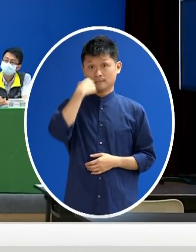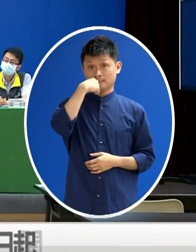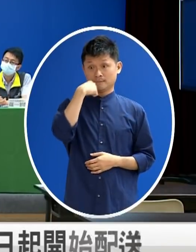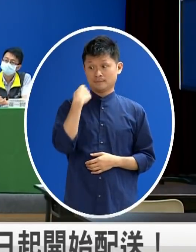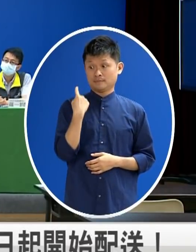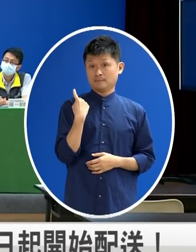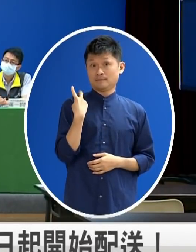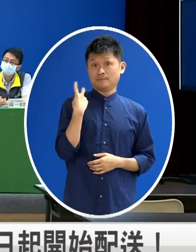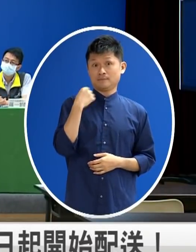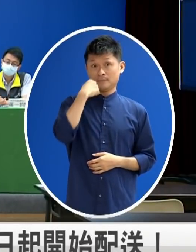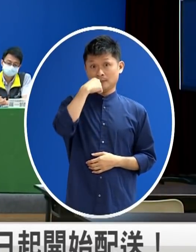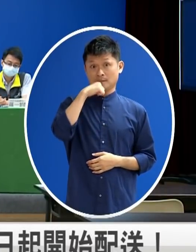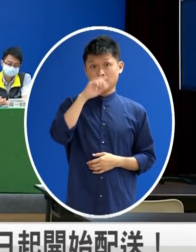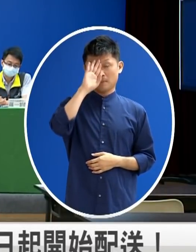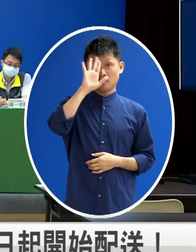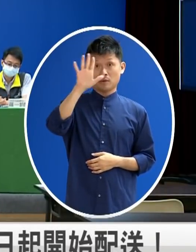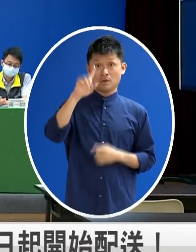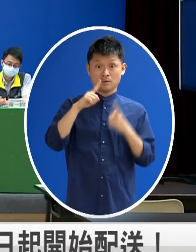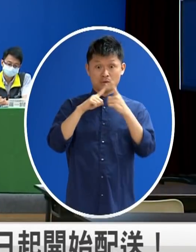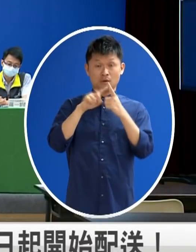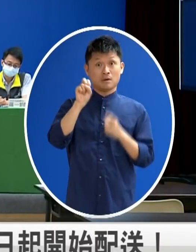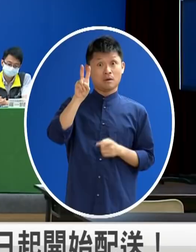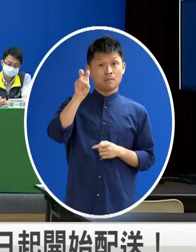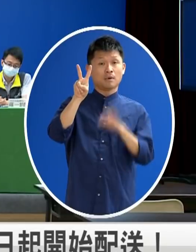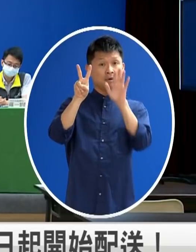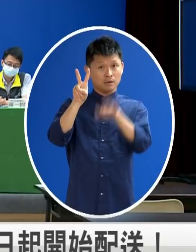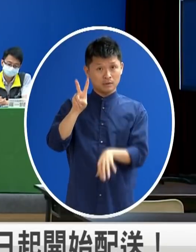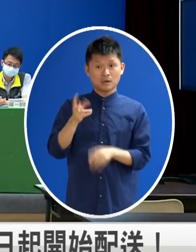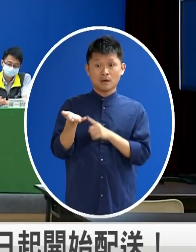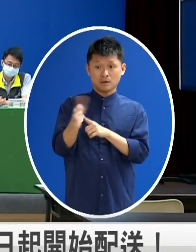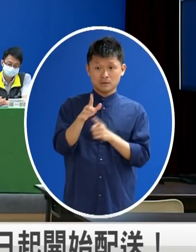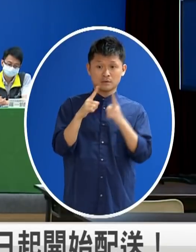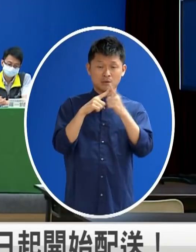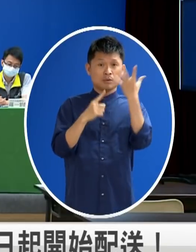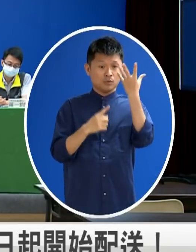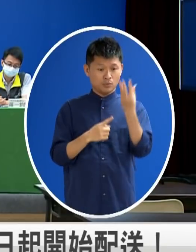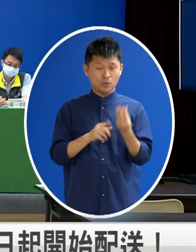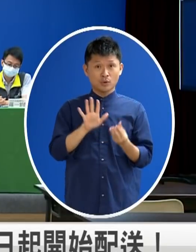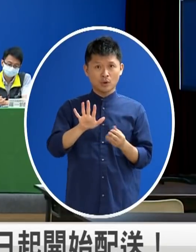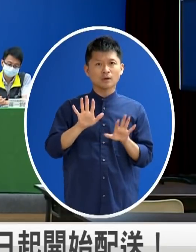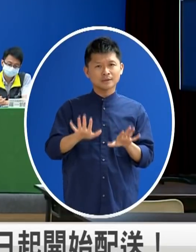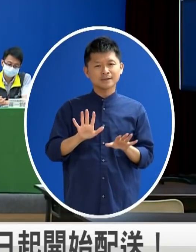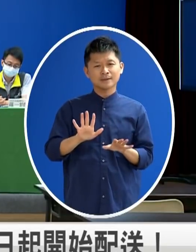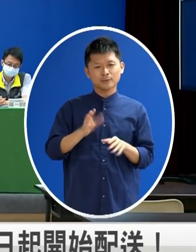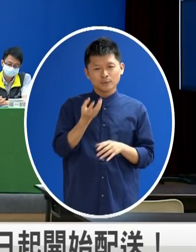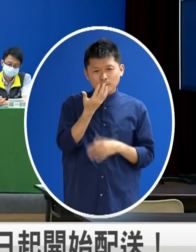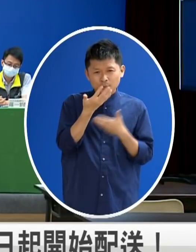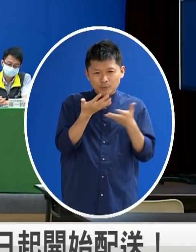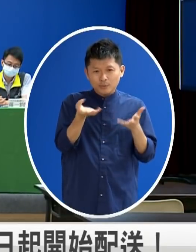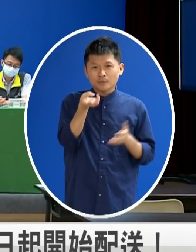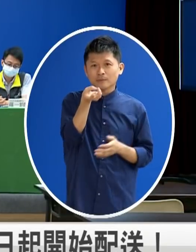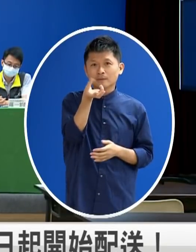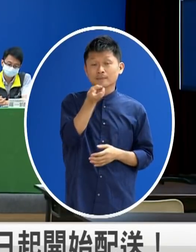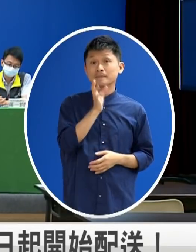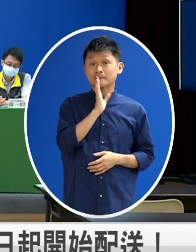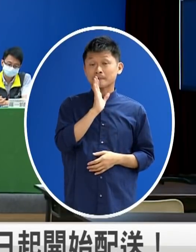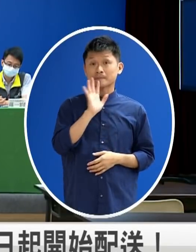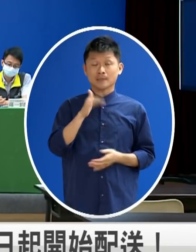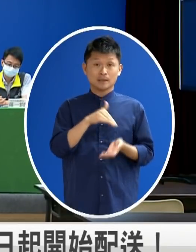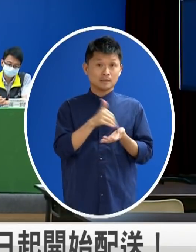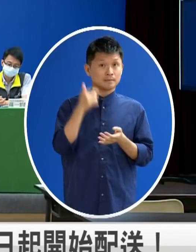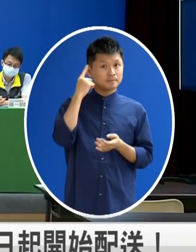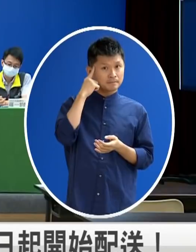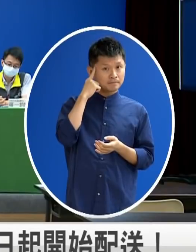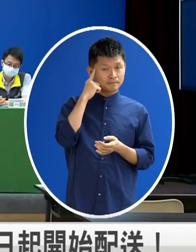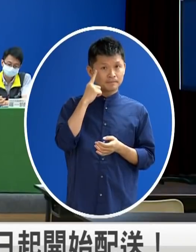这几天的本土是已经都跌破了200例，那死亡数有下降，虽然今天看起来是有稍微多一点点。那有医师说疫情很快